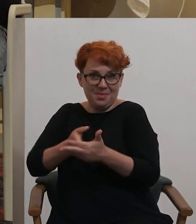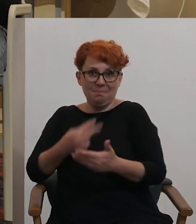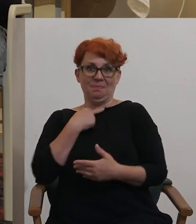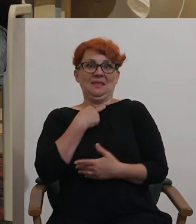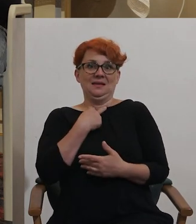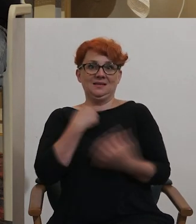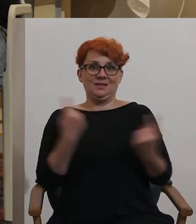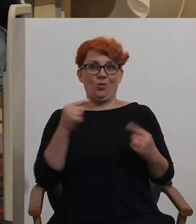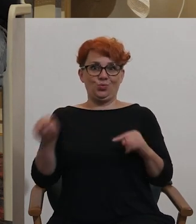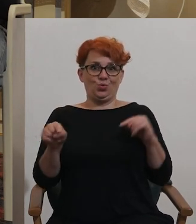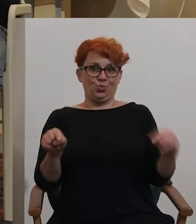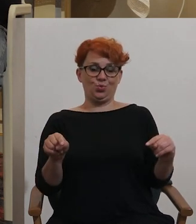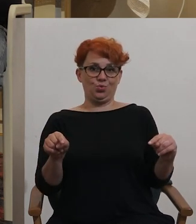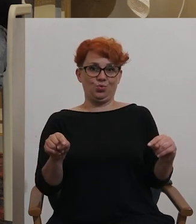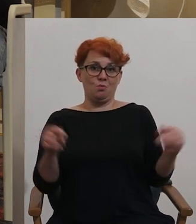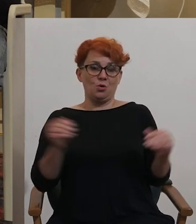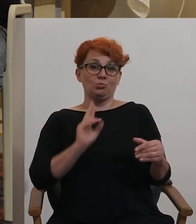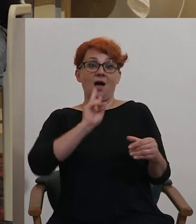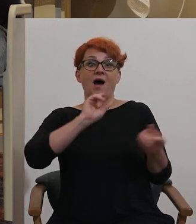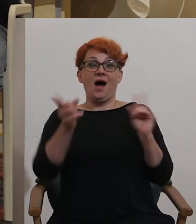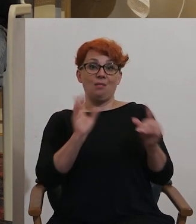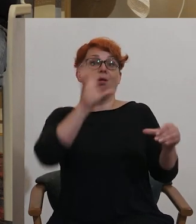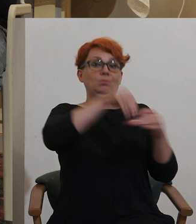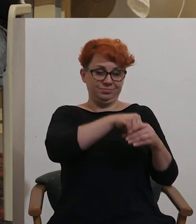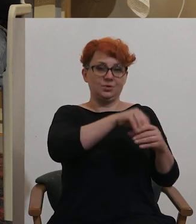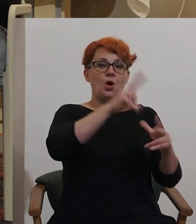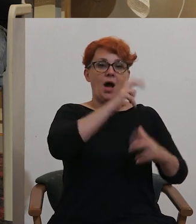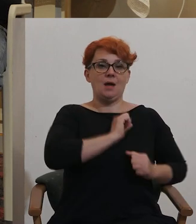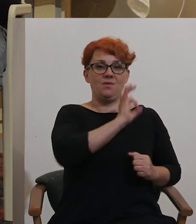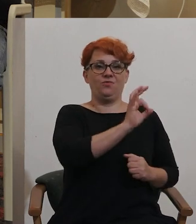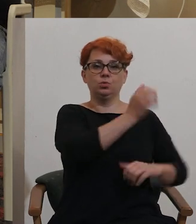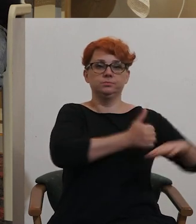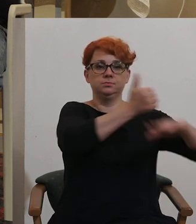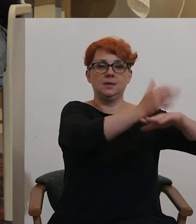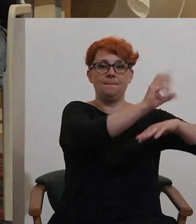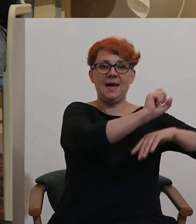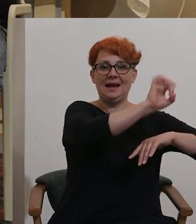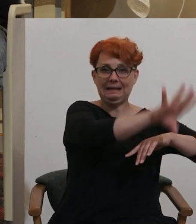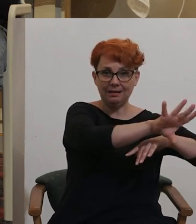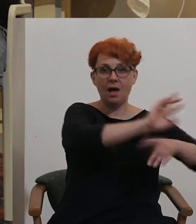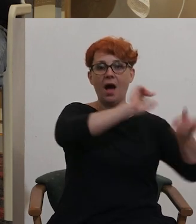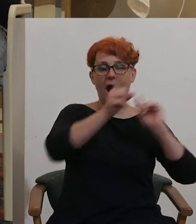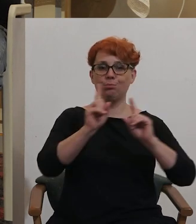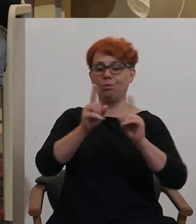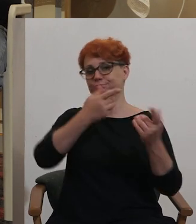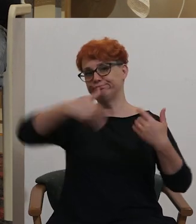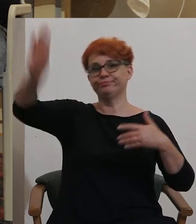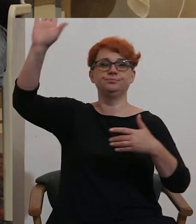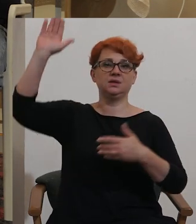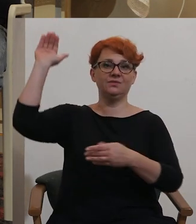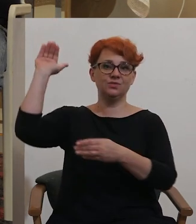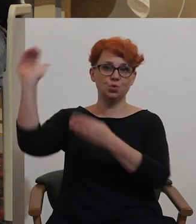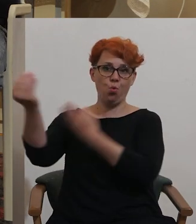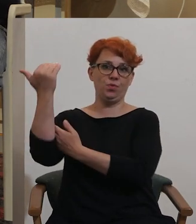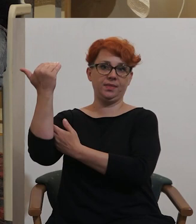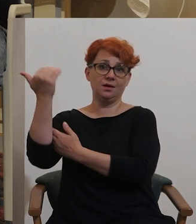na wschodzie. Albo wstępujecie do armii Berlinga, albo jedziecie na wschód. No i wielu wstępowało